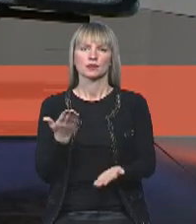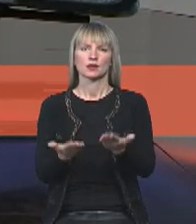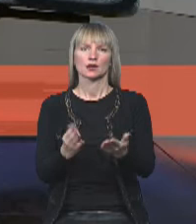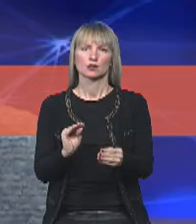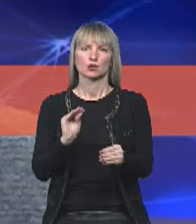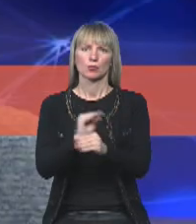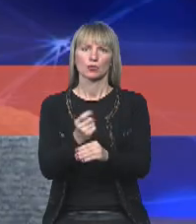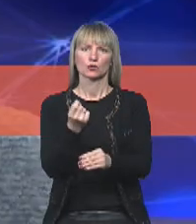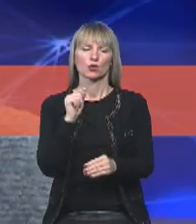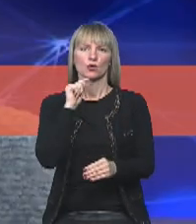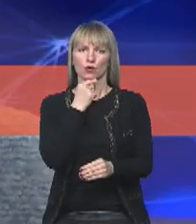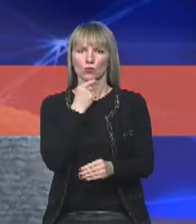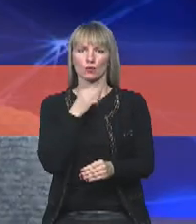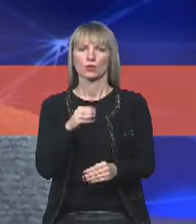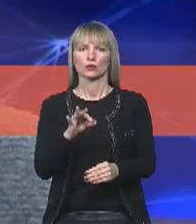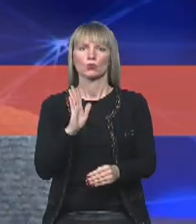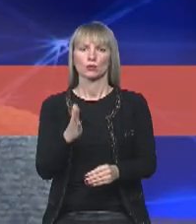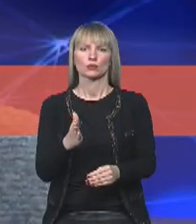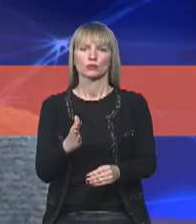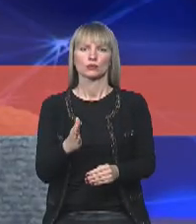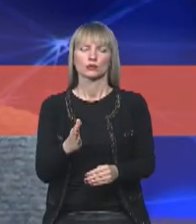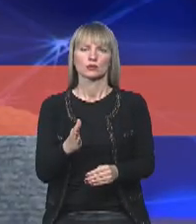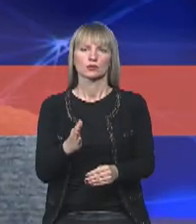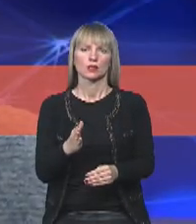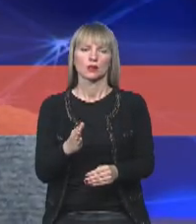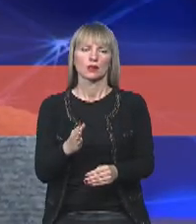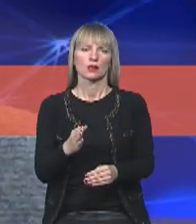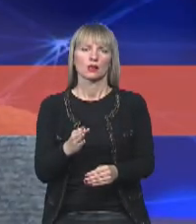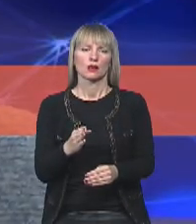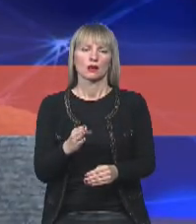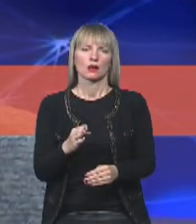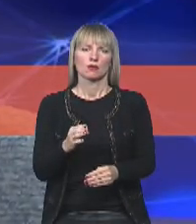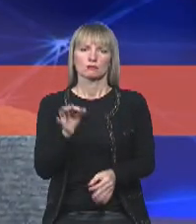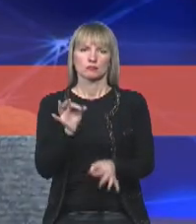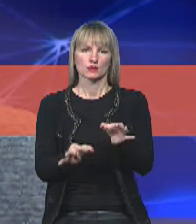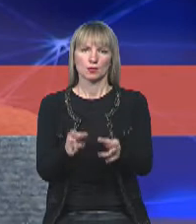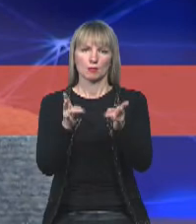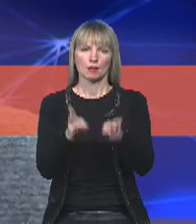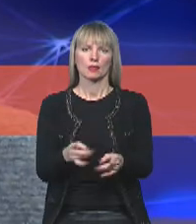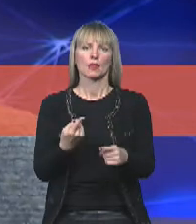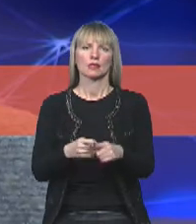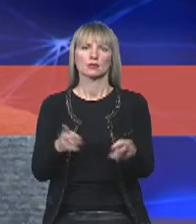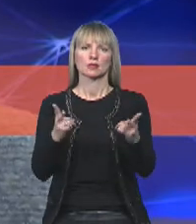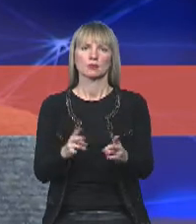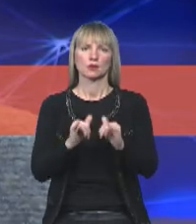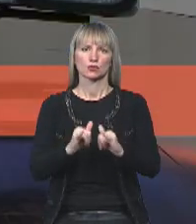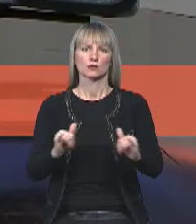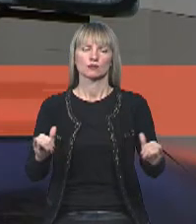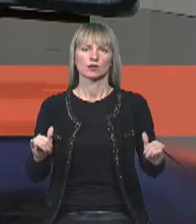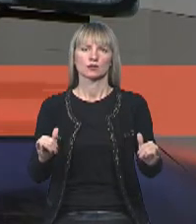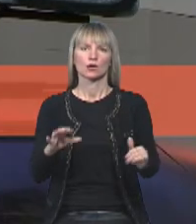сюди чуть-чуть економіки, то буде екологічна біда. Угу. Тому це треба розвивати в будь-якому випадку.